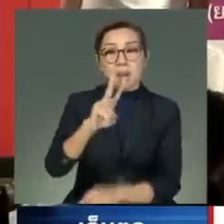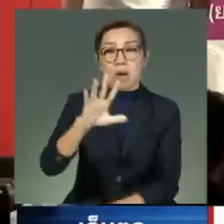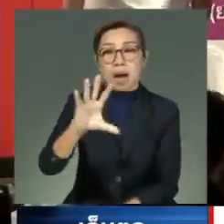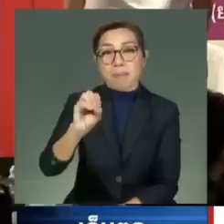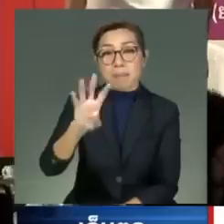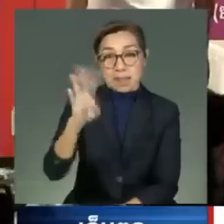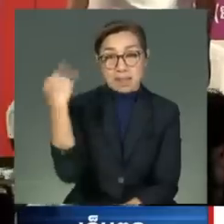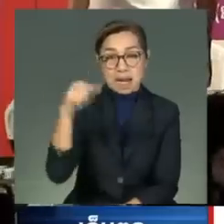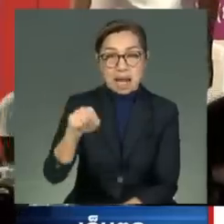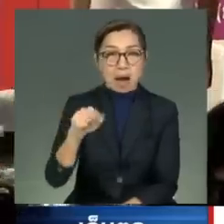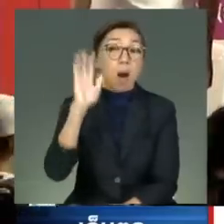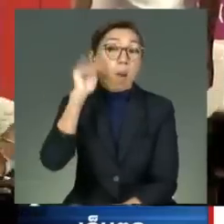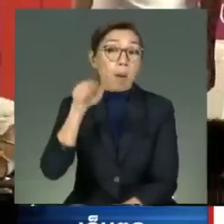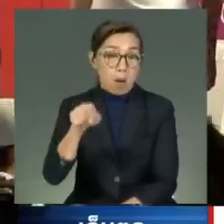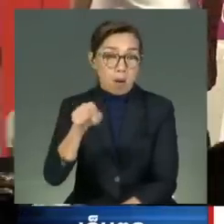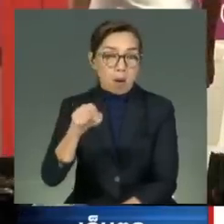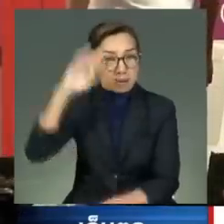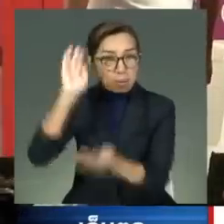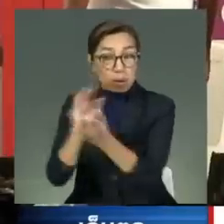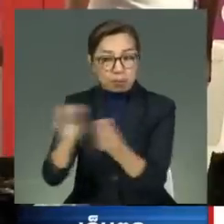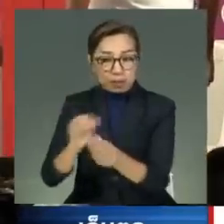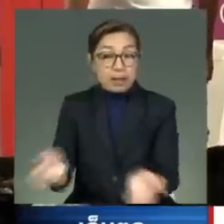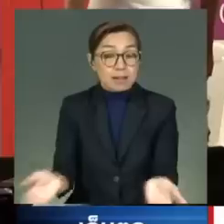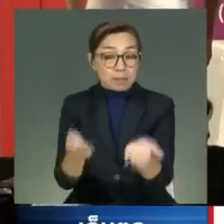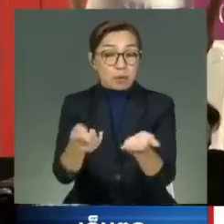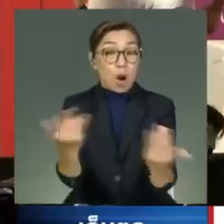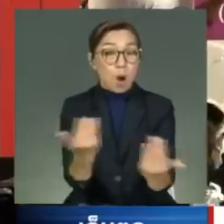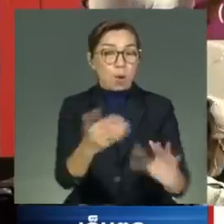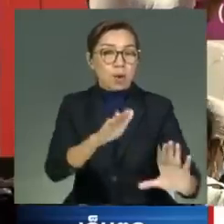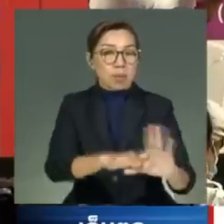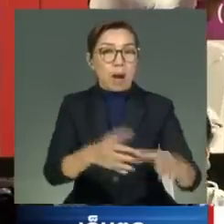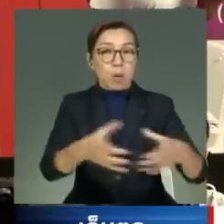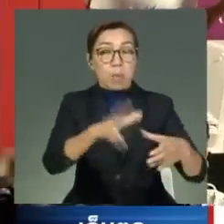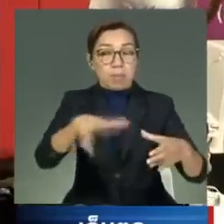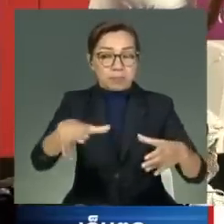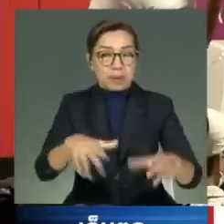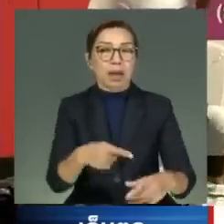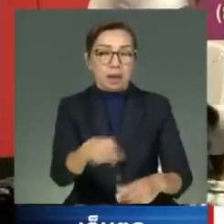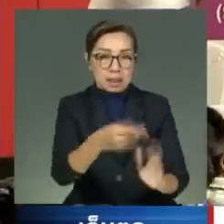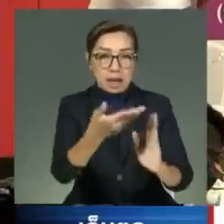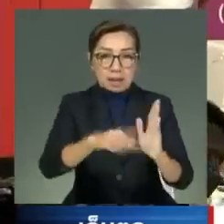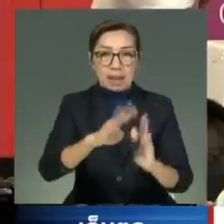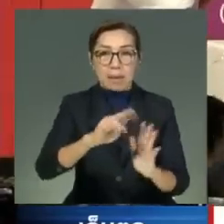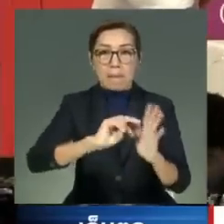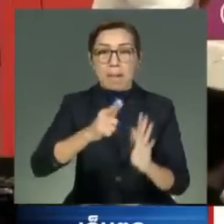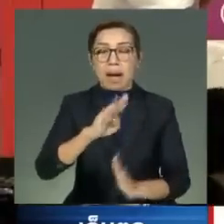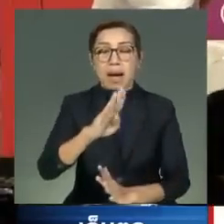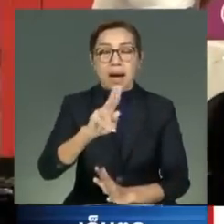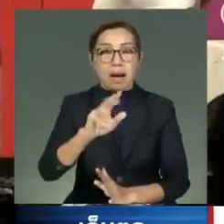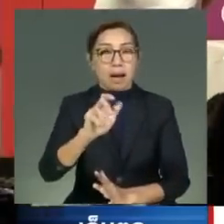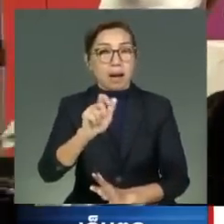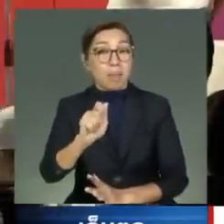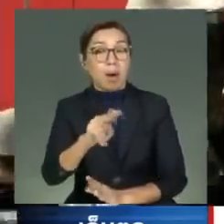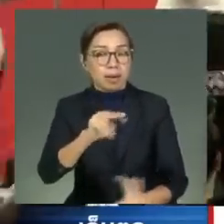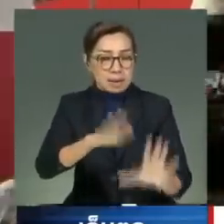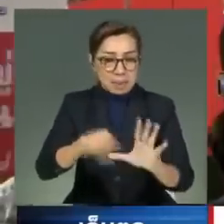ตัวของคุณเฉลิมก็หนุนลูกชายวันอยู่บำรุงสวมเสื้อพรรคเพื่อไทยลงสนามเขตบางบอนหนองแขมแต่ก็ตอนนั้นเนี่ยพ่ายให้กับ